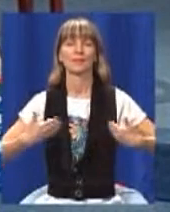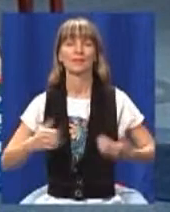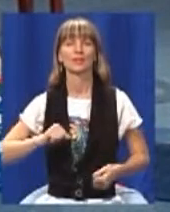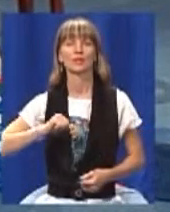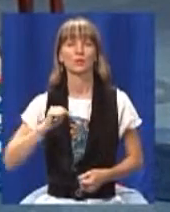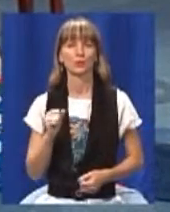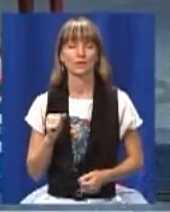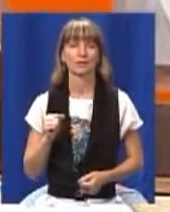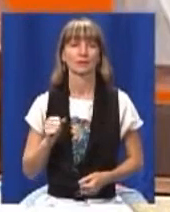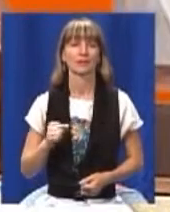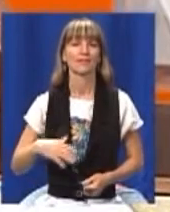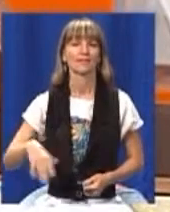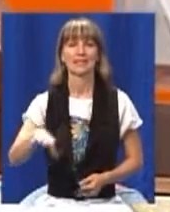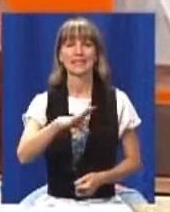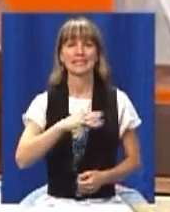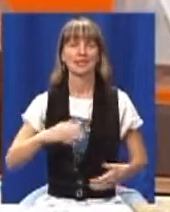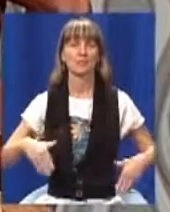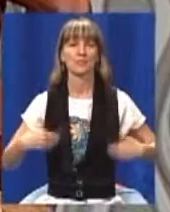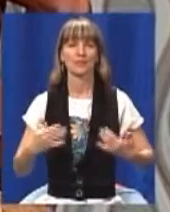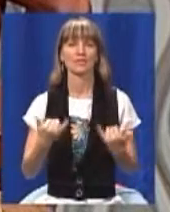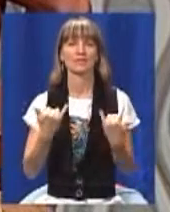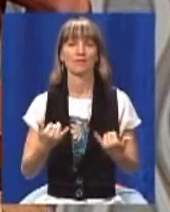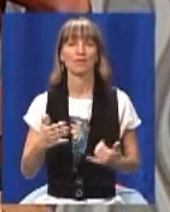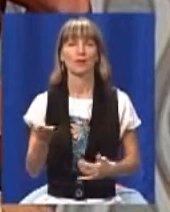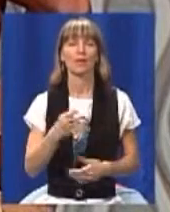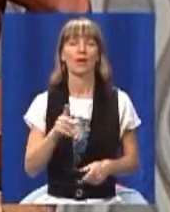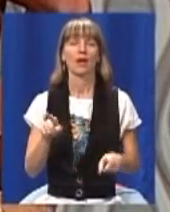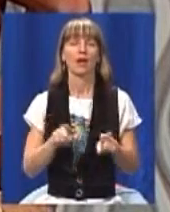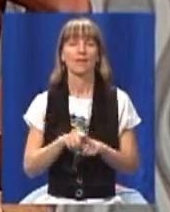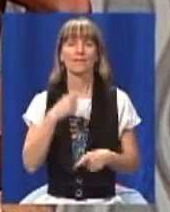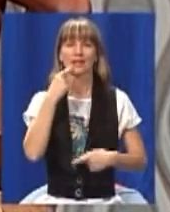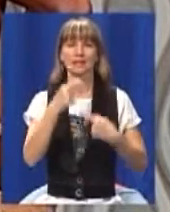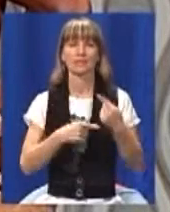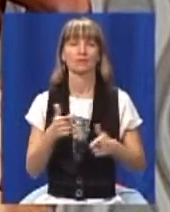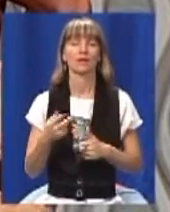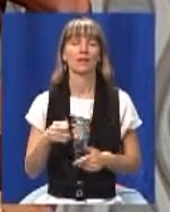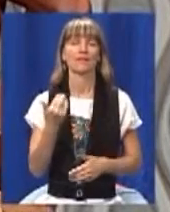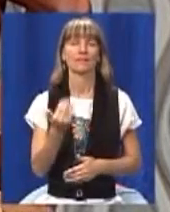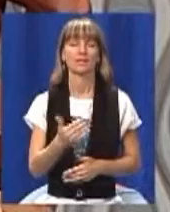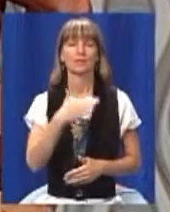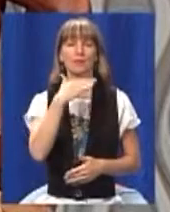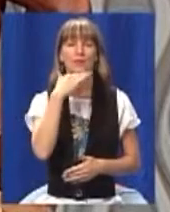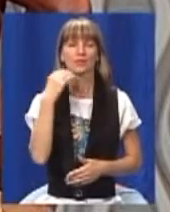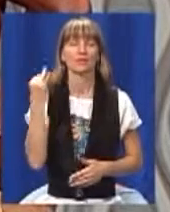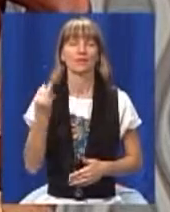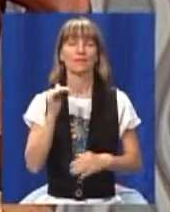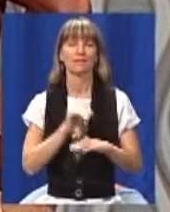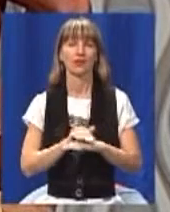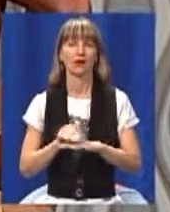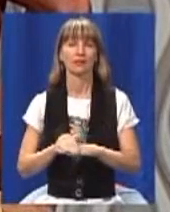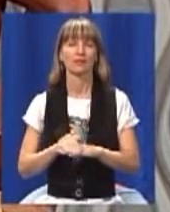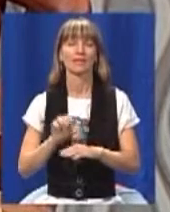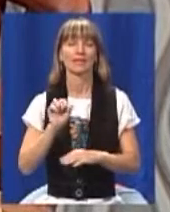привіт, друзі! Всім привіт! Сьогодні ми, як завжди, приготували для вас багато цікавих фактів,